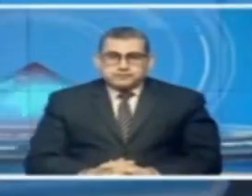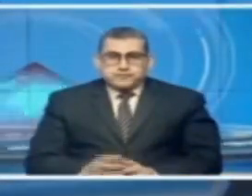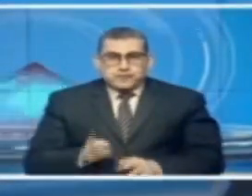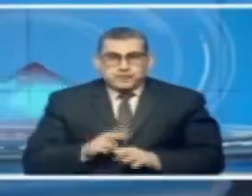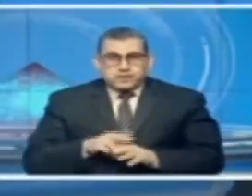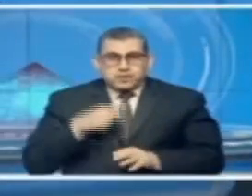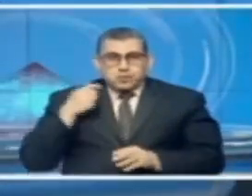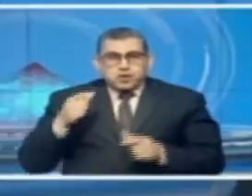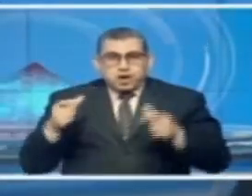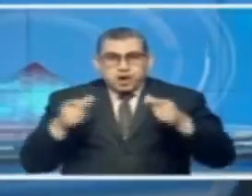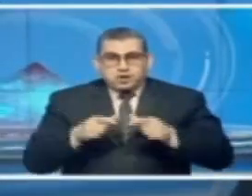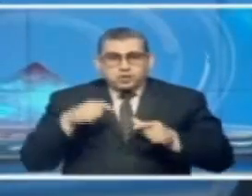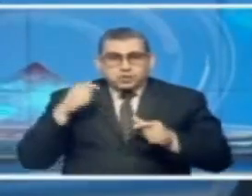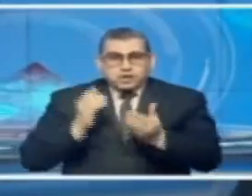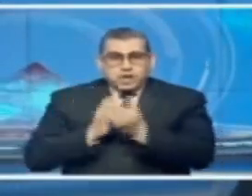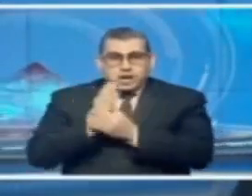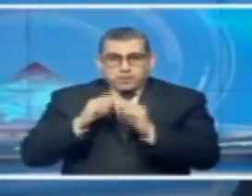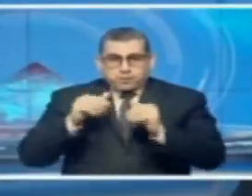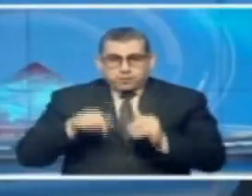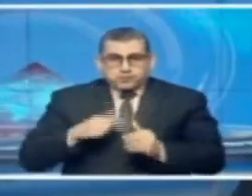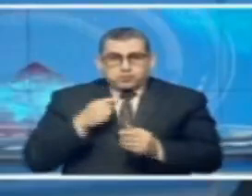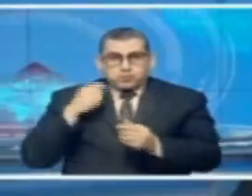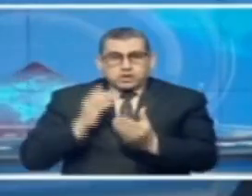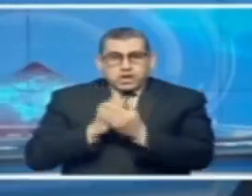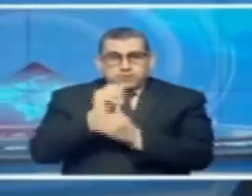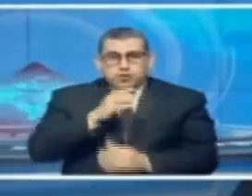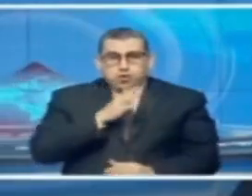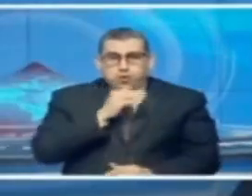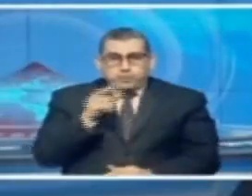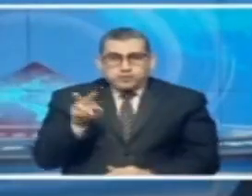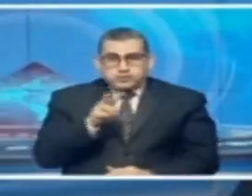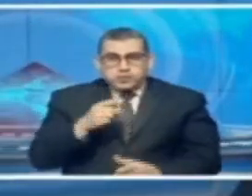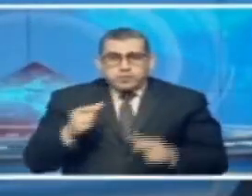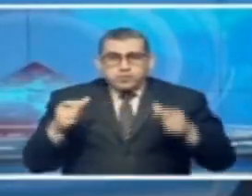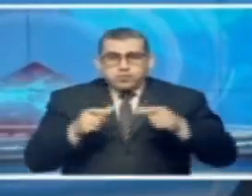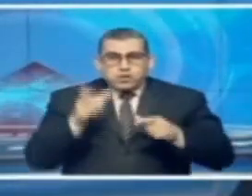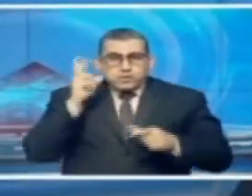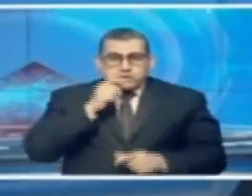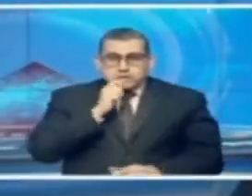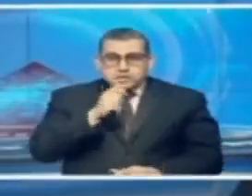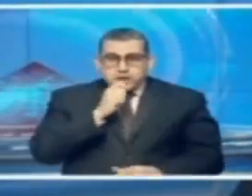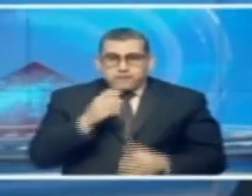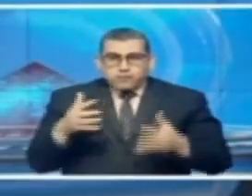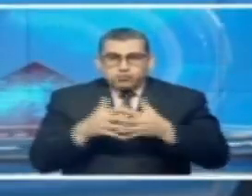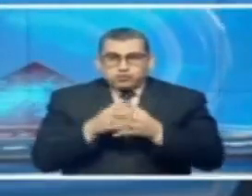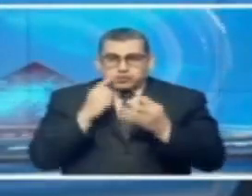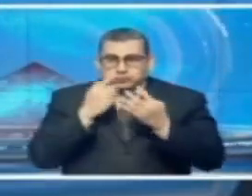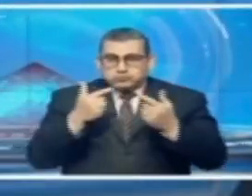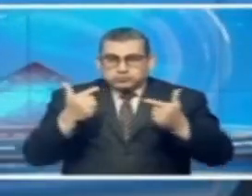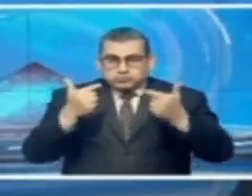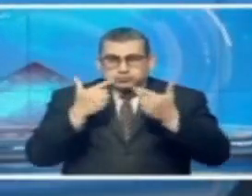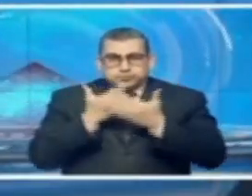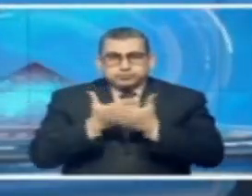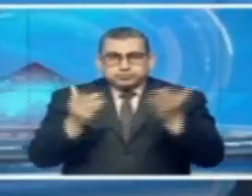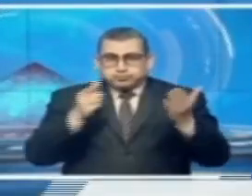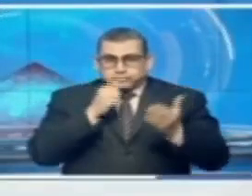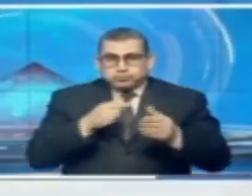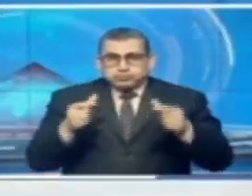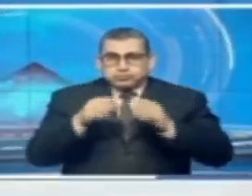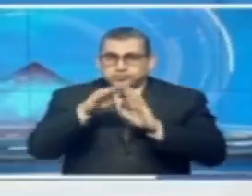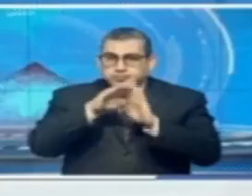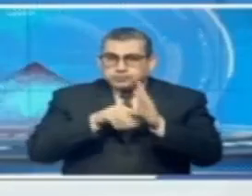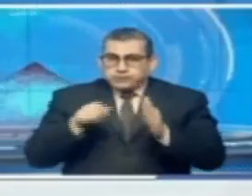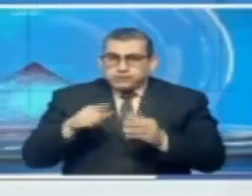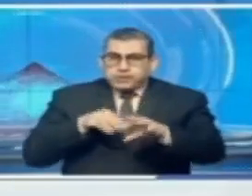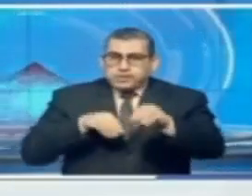هذا وقد عقد وزير الخارجية سامح شكري ونظيره العماني بدر البوسعيدي مؤتمرا صحفيا مشتركا تم خلاله